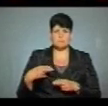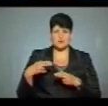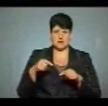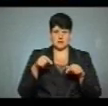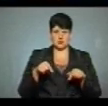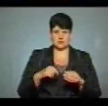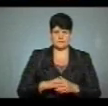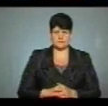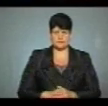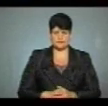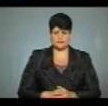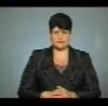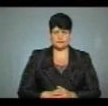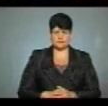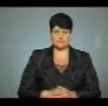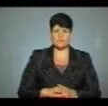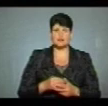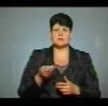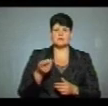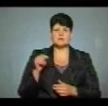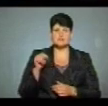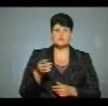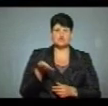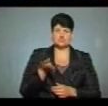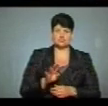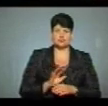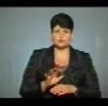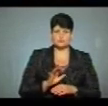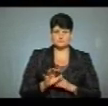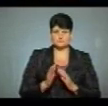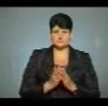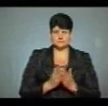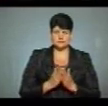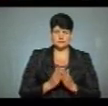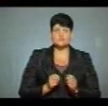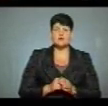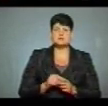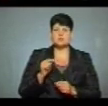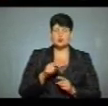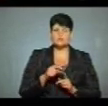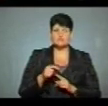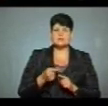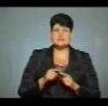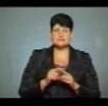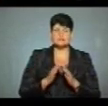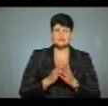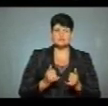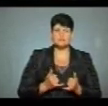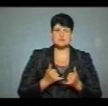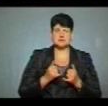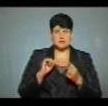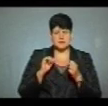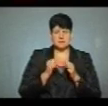сюди. Тираж книжки «Капелани» – 1000 примірників, каже священик В'ячеслав Кізілов. За його словами, це видання присвятили